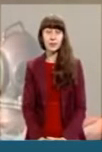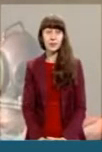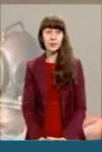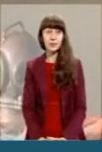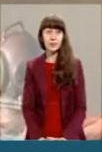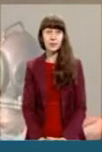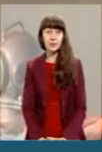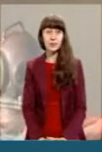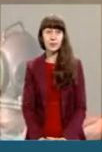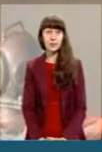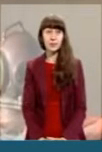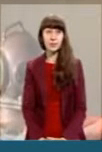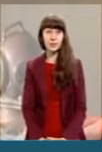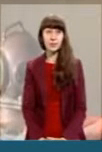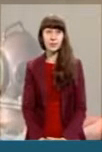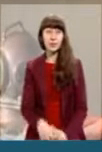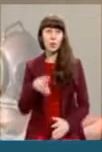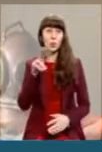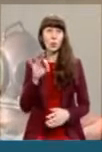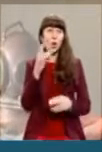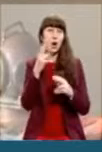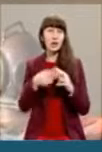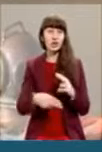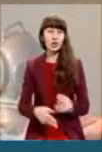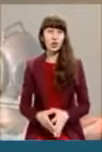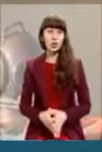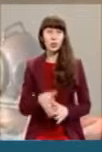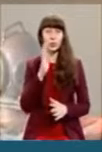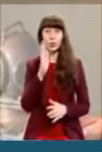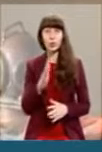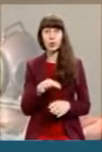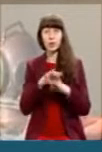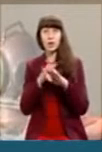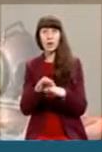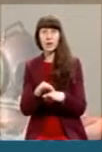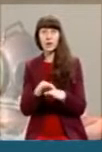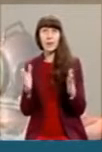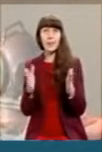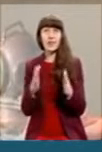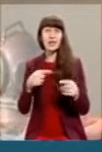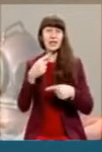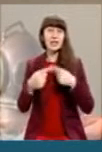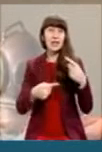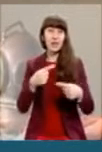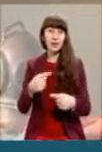типа. И по окончании будет проведена мини-эстафета